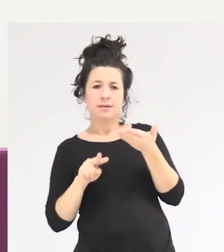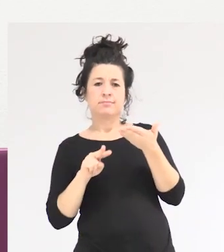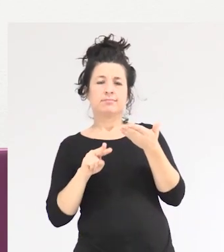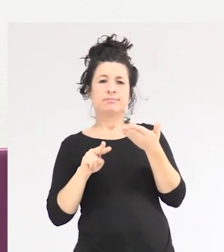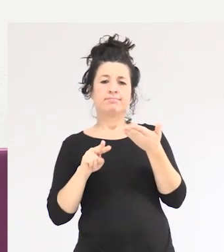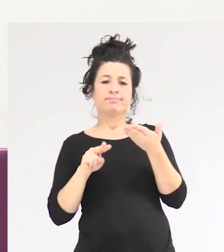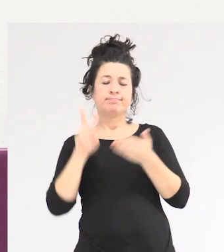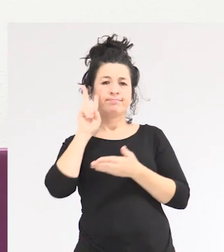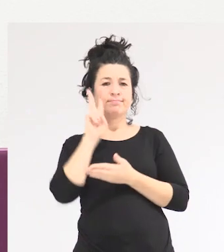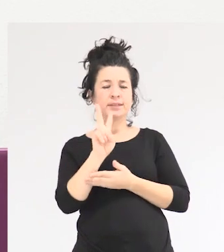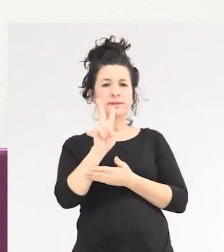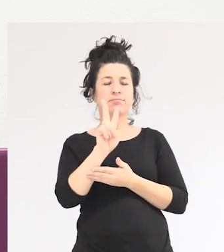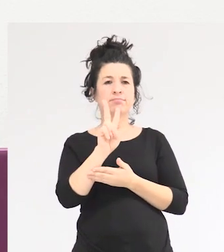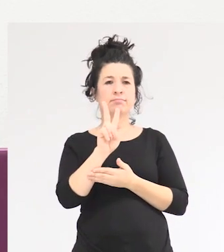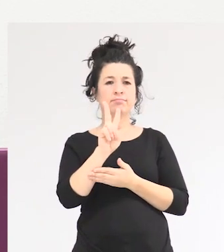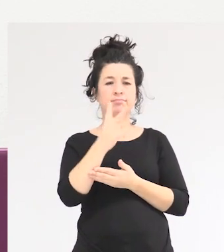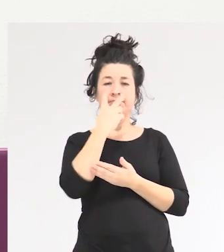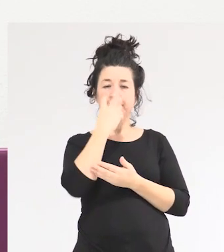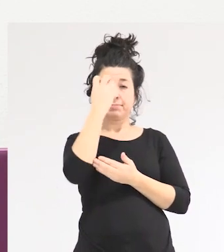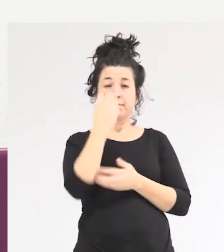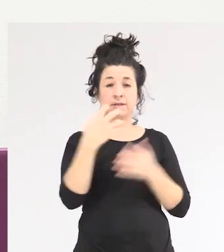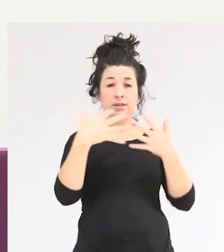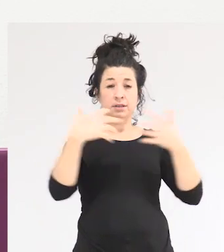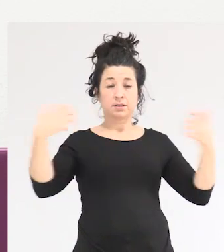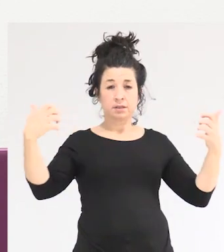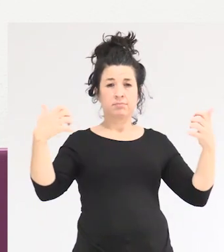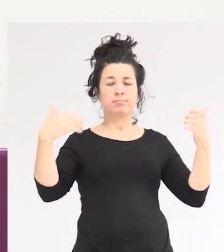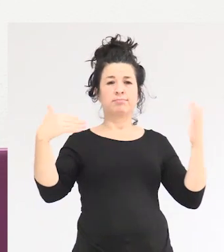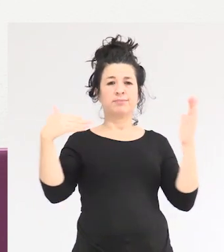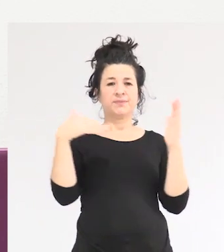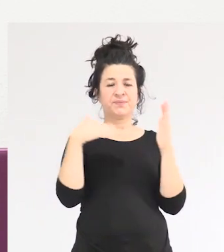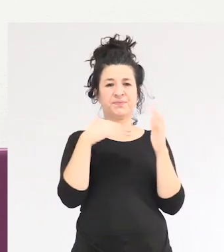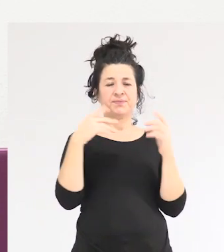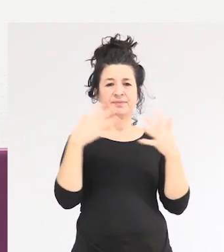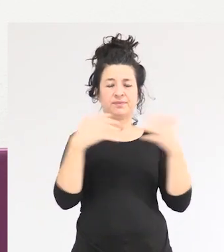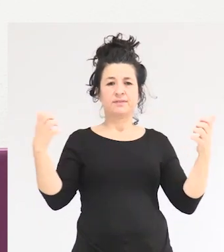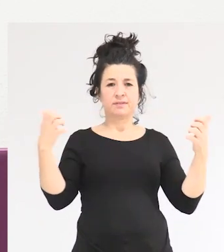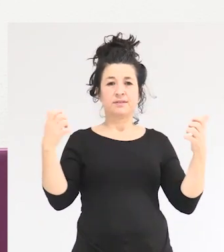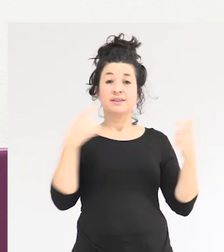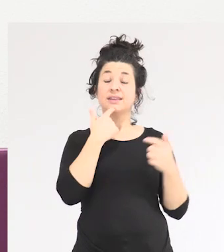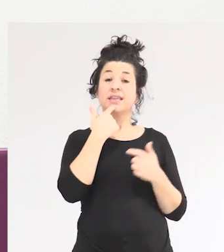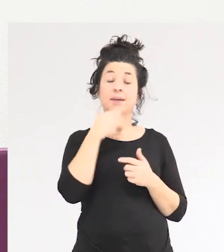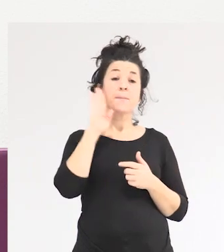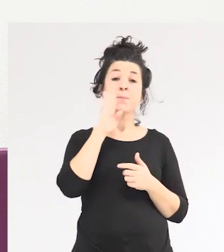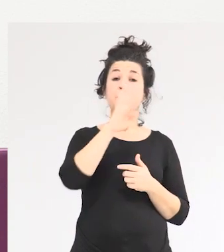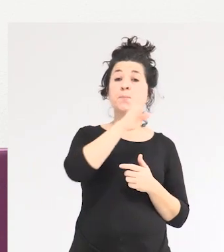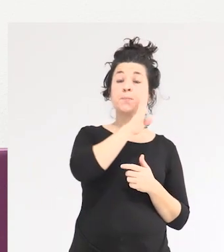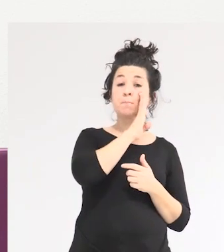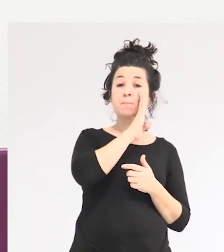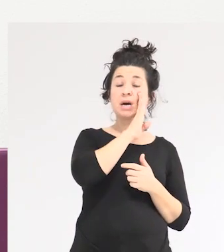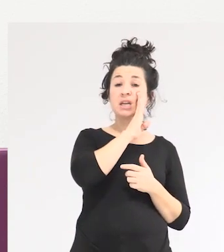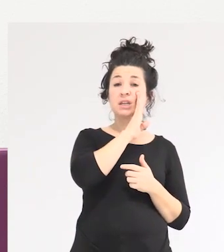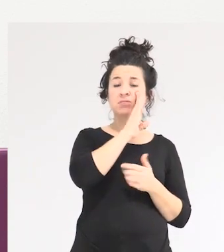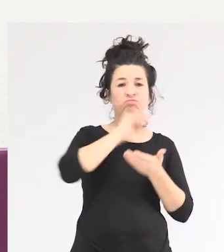eta ikusi nuen, bueno, topatu nuen zitetako bat, aipuetako bat, izan zen, amek ez dute idazten, idatzita daude,